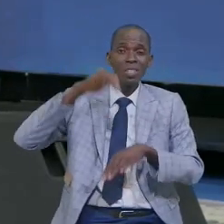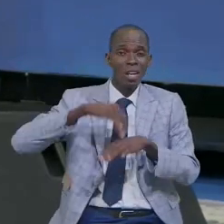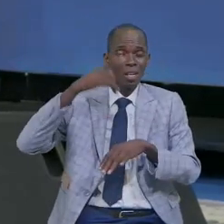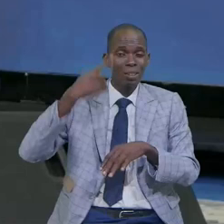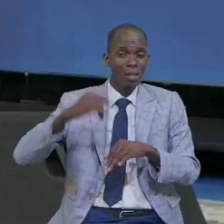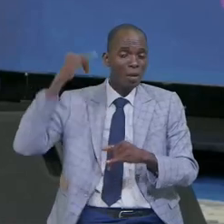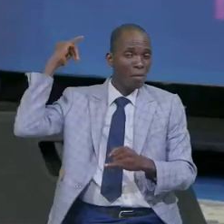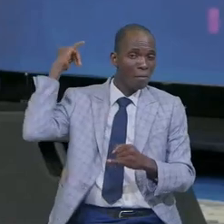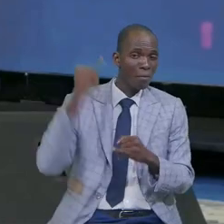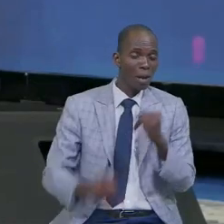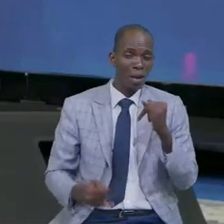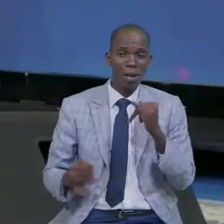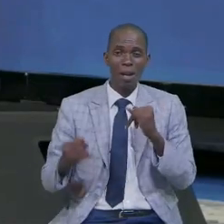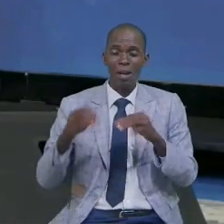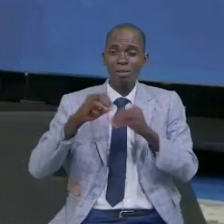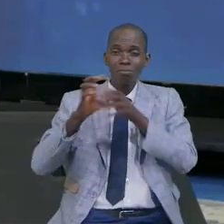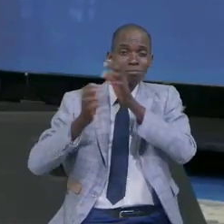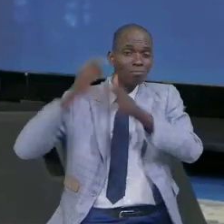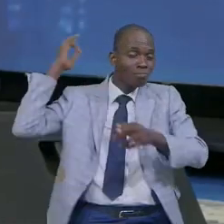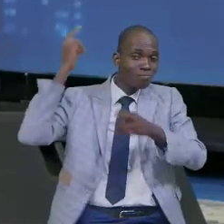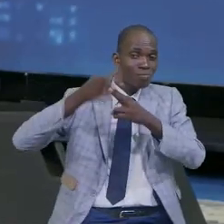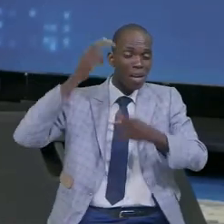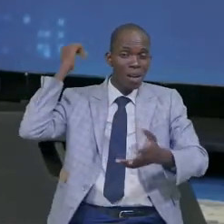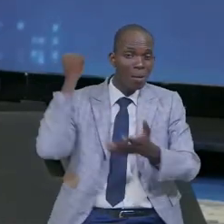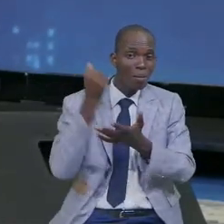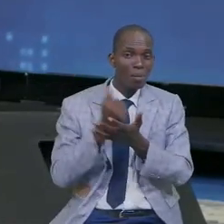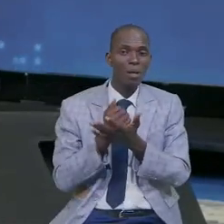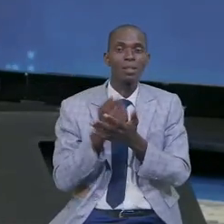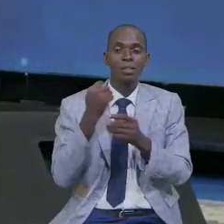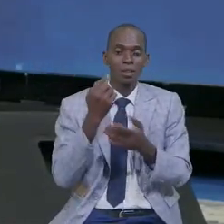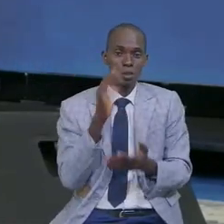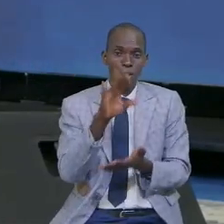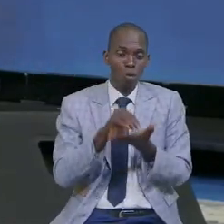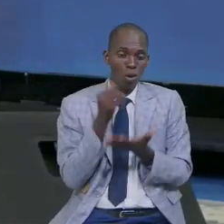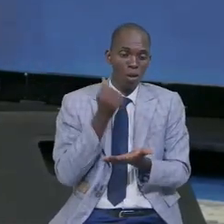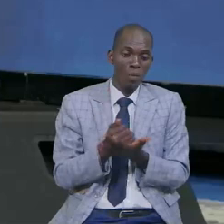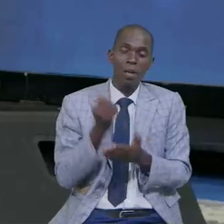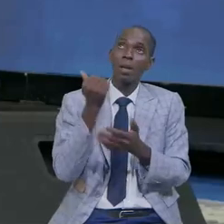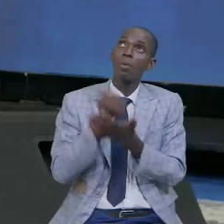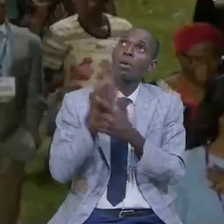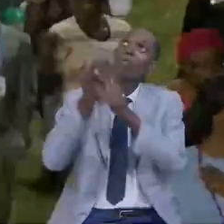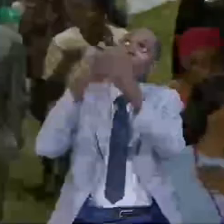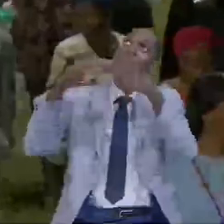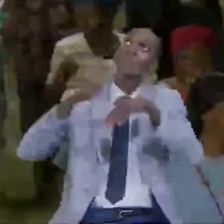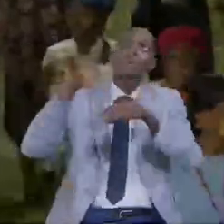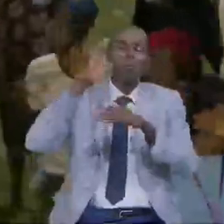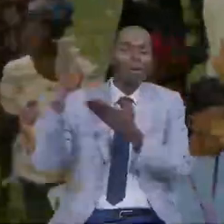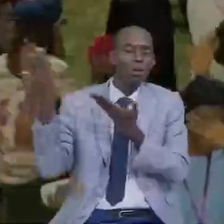L'amen ici et l'amen venant du ciel apportera une explosion de miracles dans votre vie.